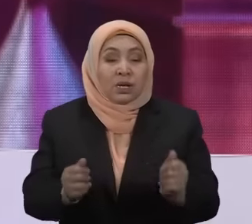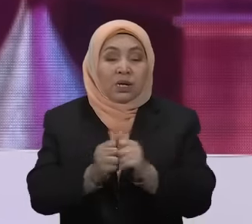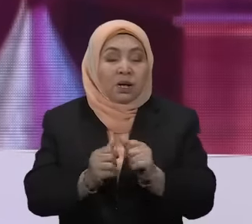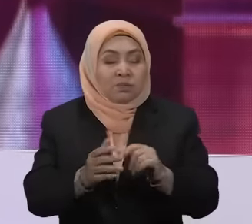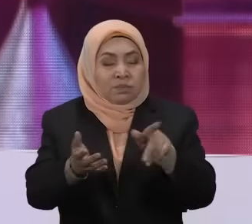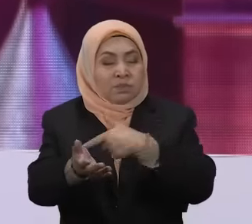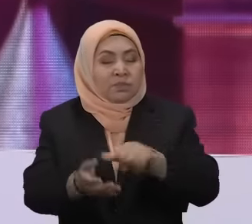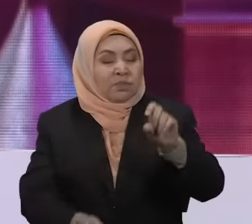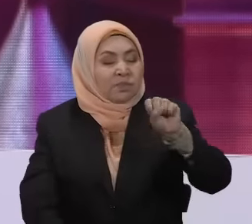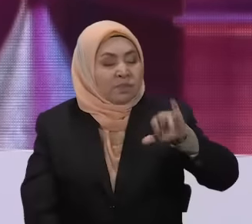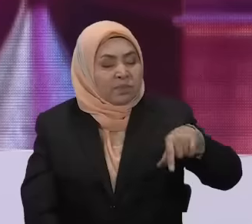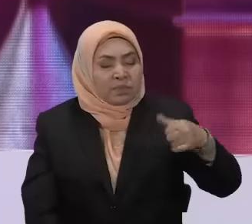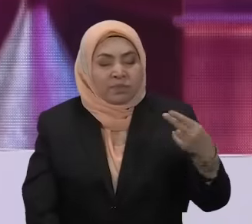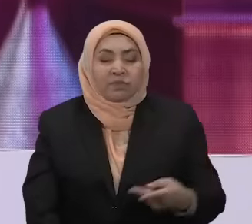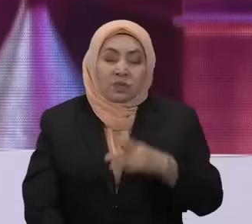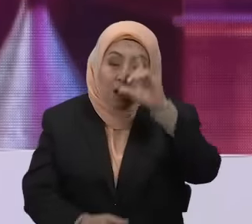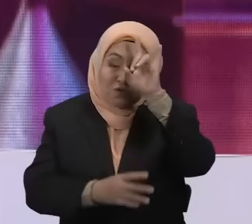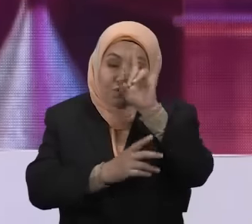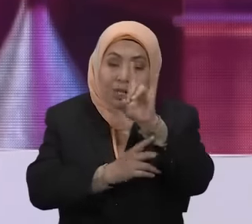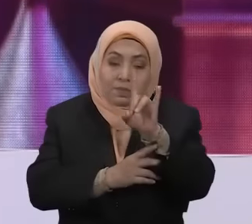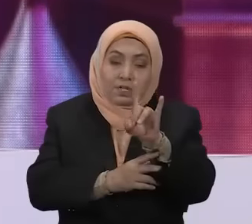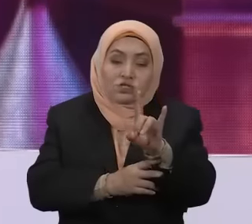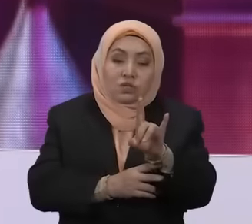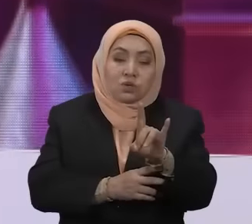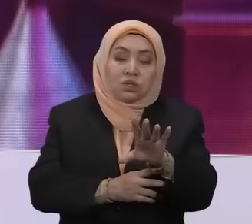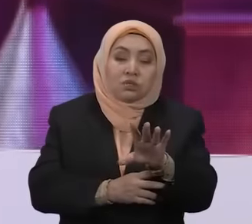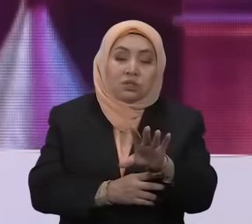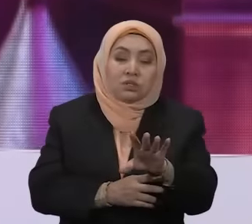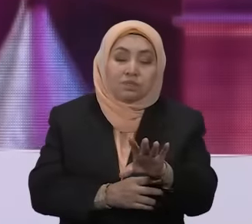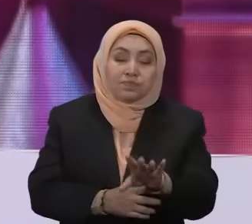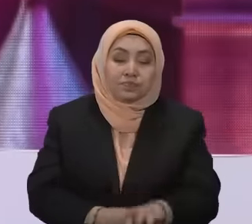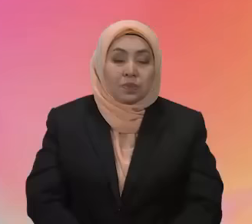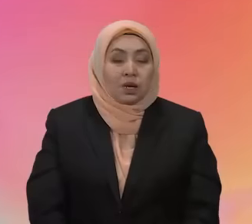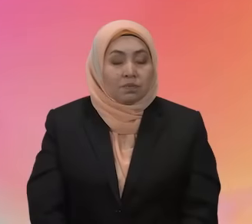Sika. Taranum Sika. A'udzubillahi minasyaitanirrajim.